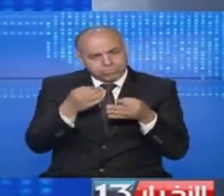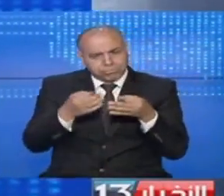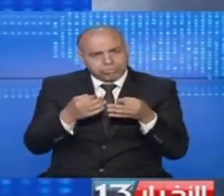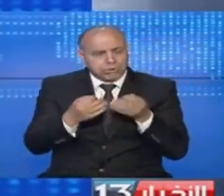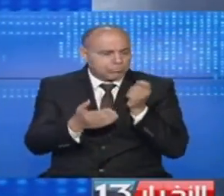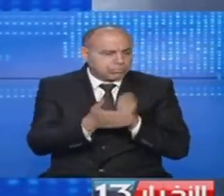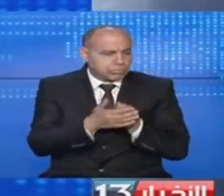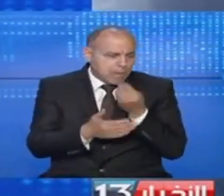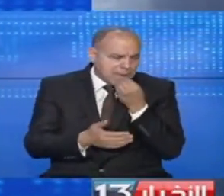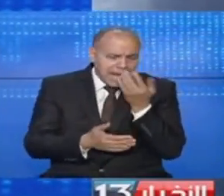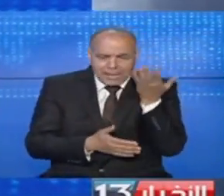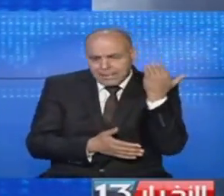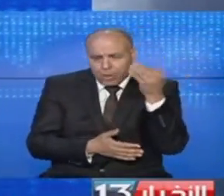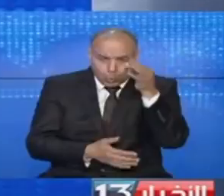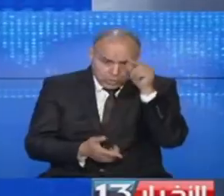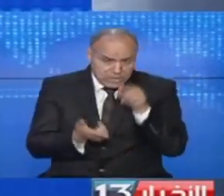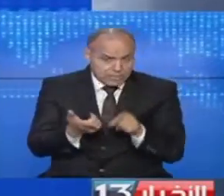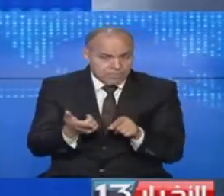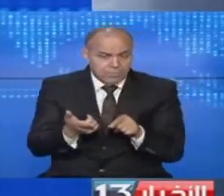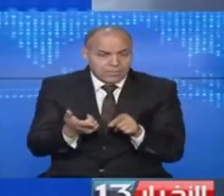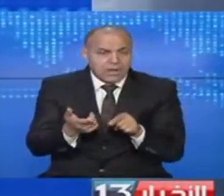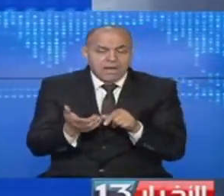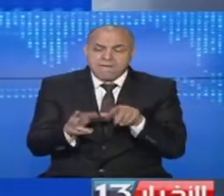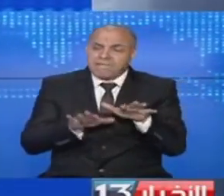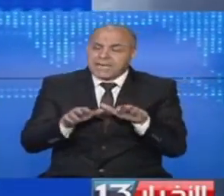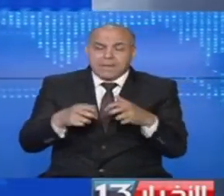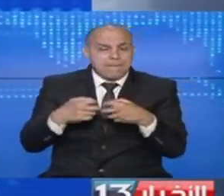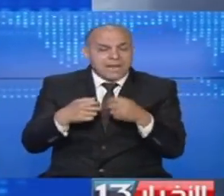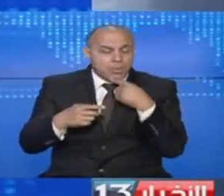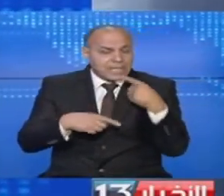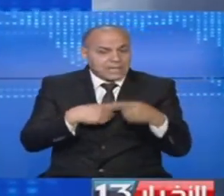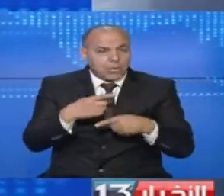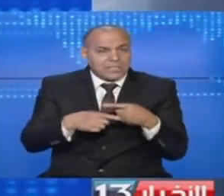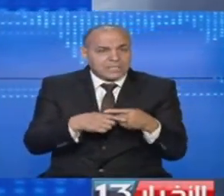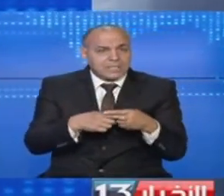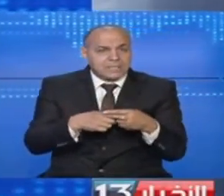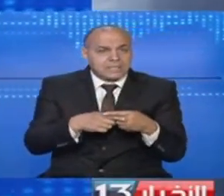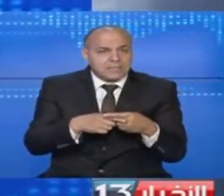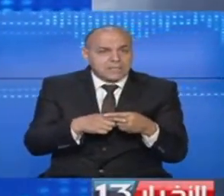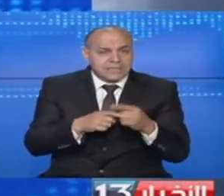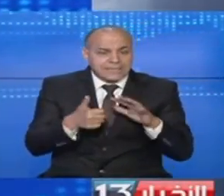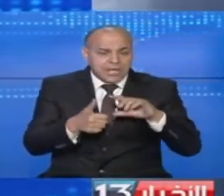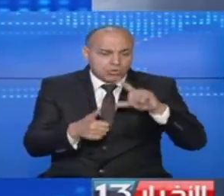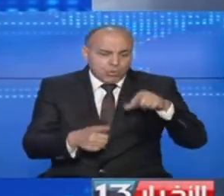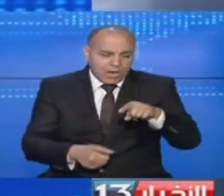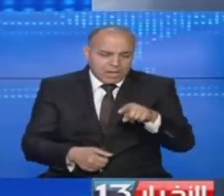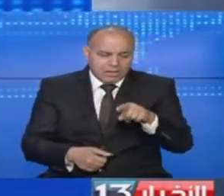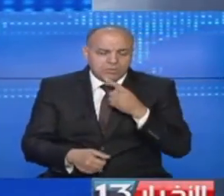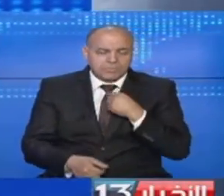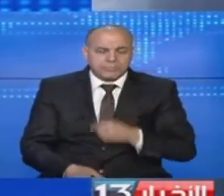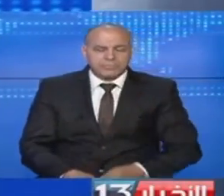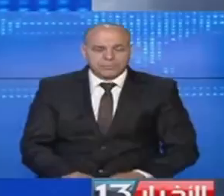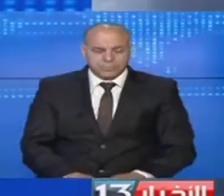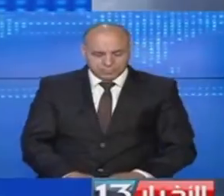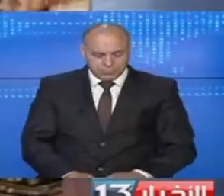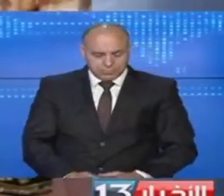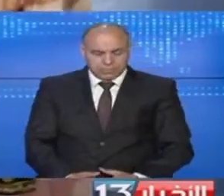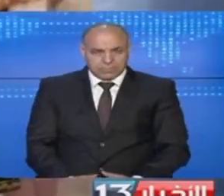استهلاك المنتوج التقليدي التونسي. فعاليات المعرض تتواصل إلى غاية 6 جوان الجاري.